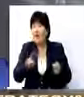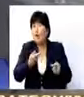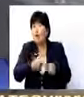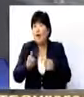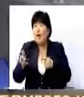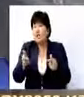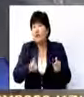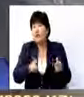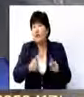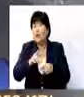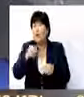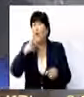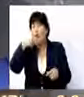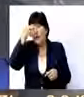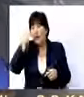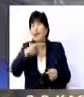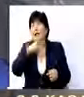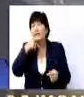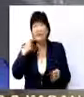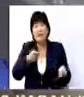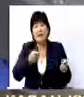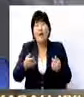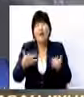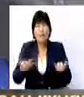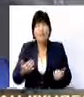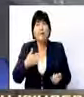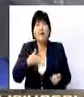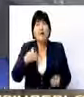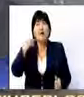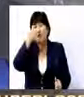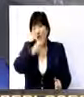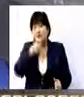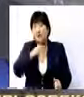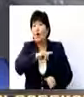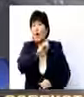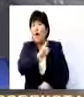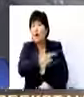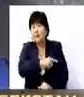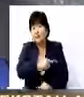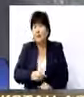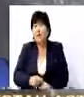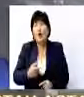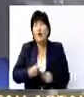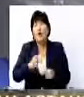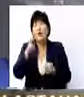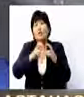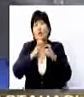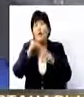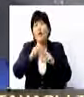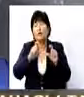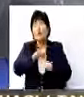өнімді, ол біріншіден Қытайдан келді және Ресейден келді. Біздің жылдық қуатымыз, осы зауыттың